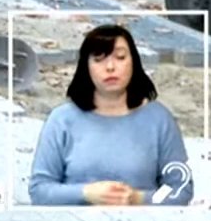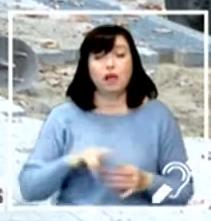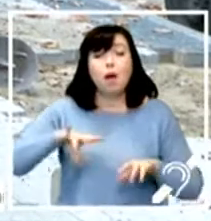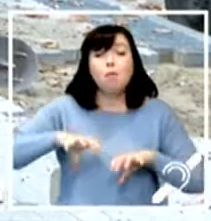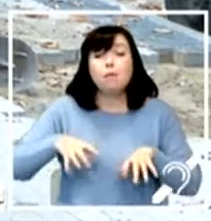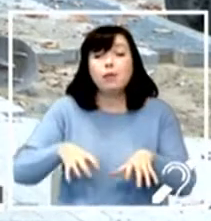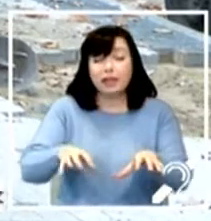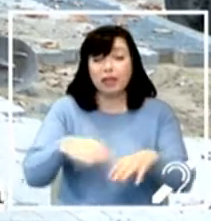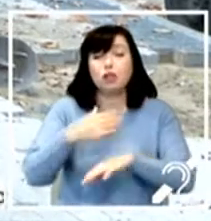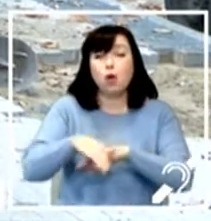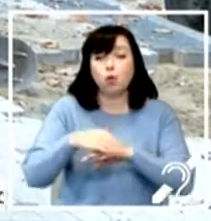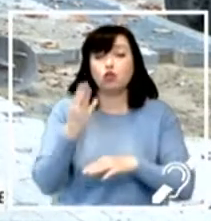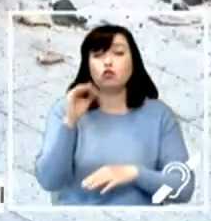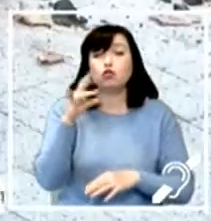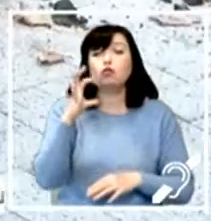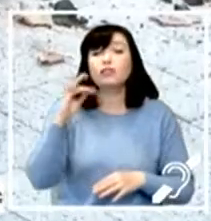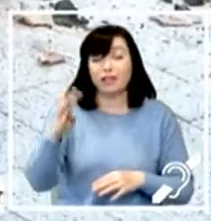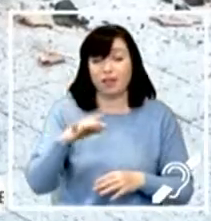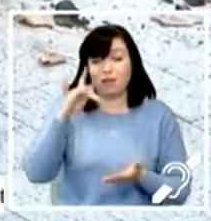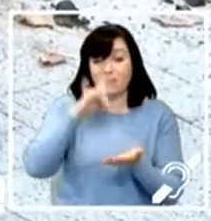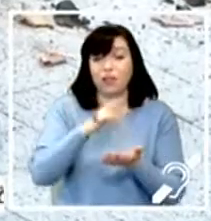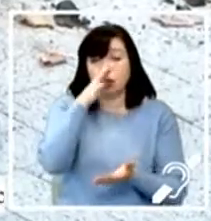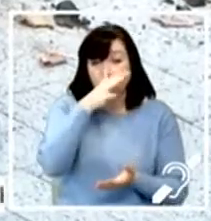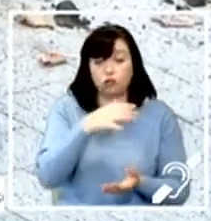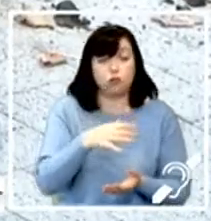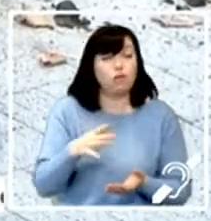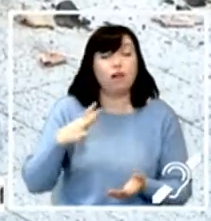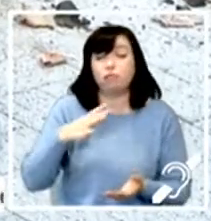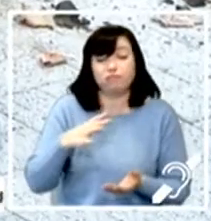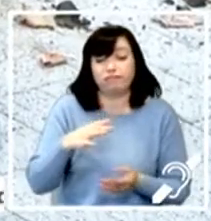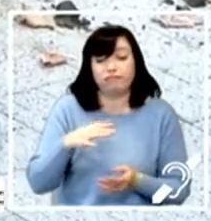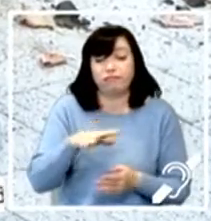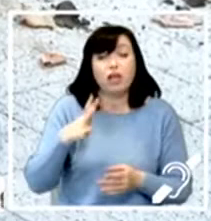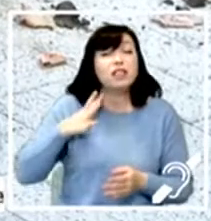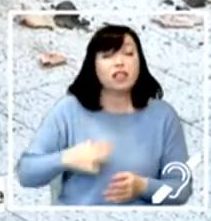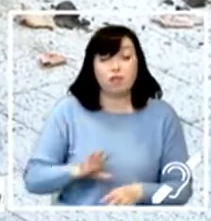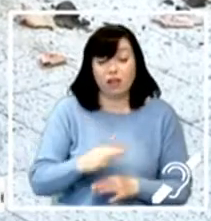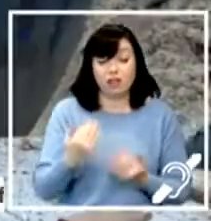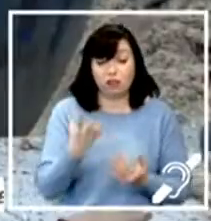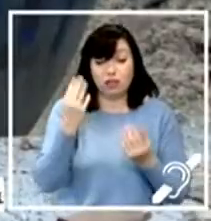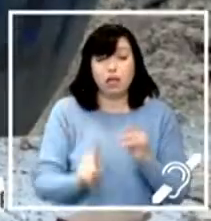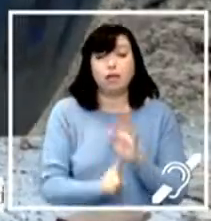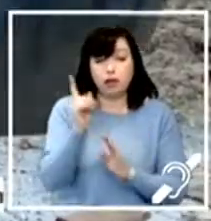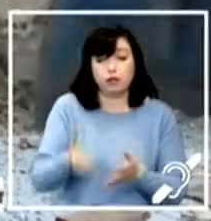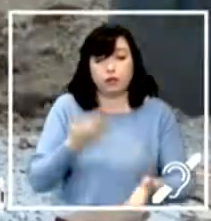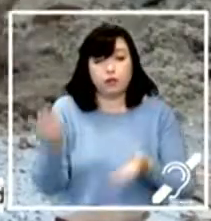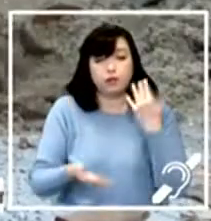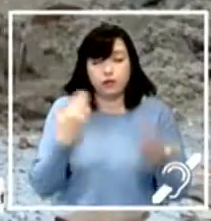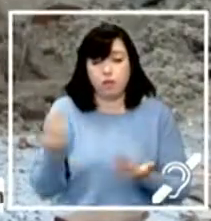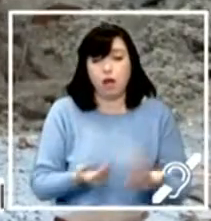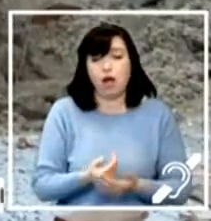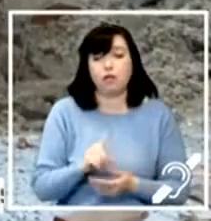Pavajul instalat pe strada Sciusev din centrul Chișinăului nu a rezistat prea mult. Zilele acestea, muncitori au început să scoată